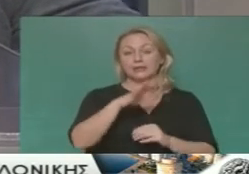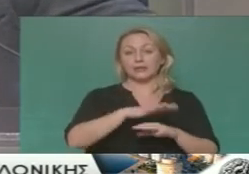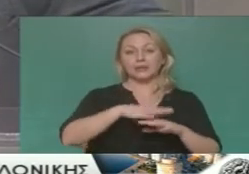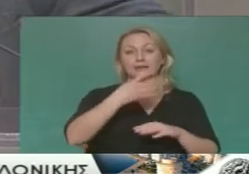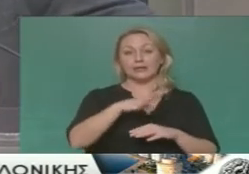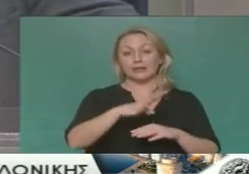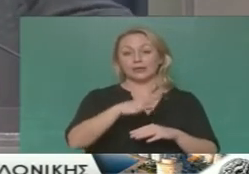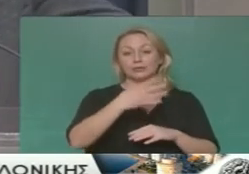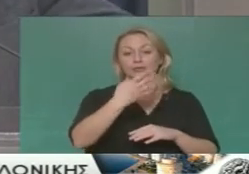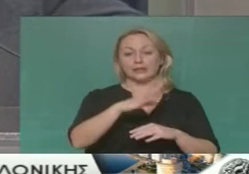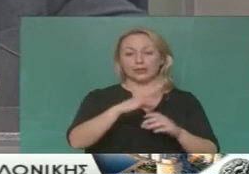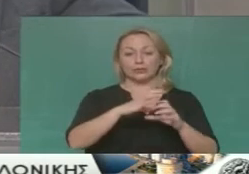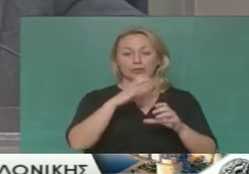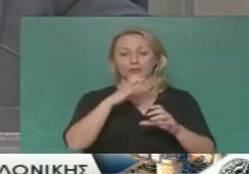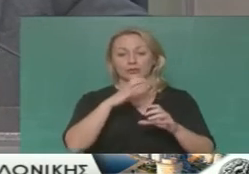λεωφορεία.